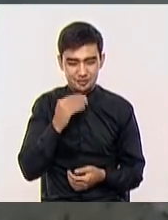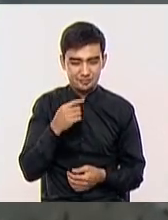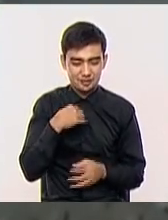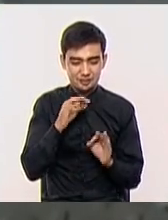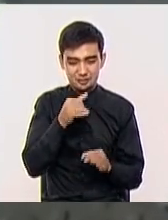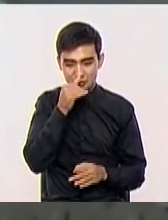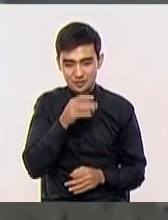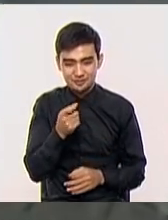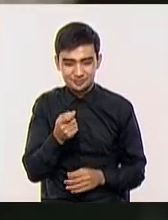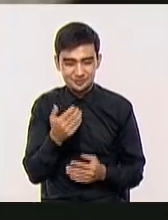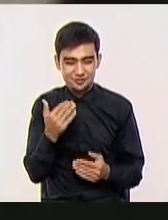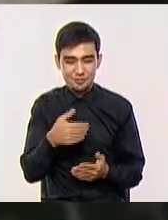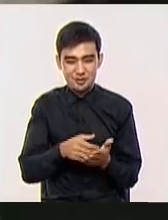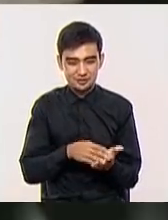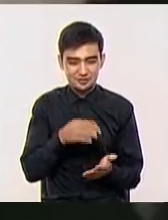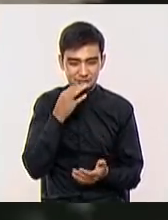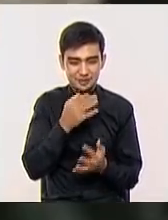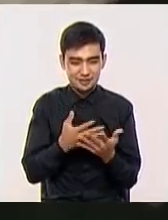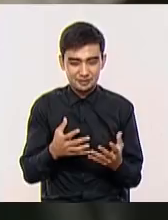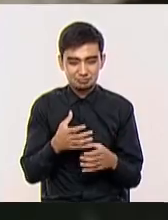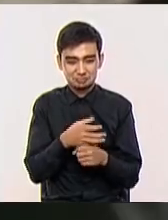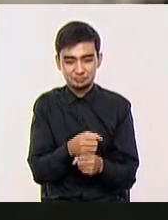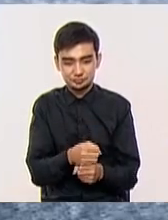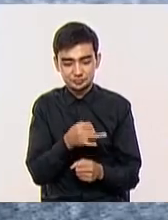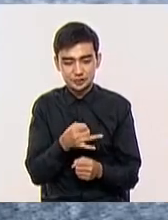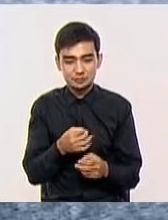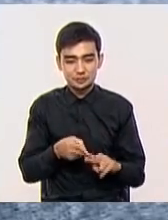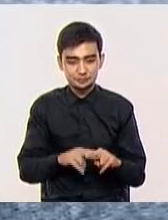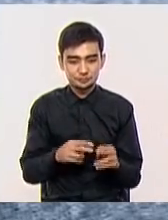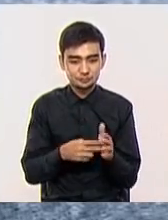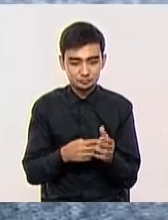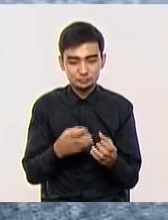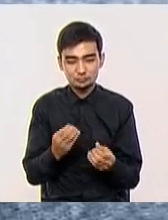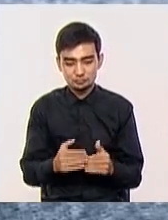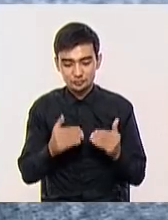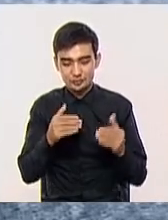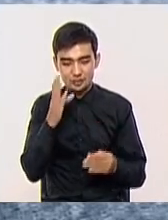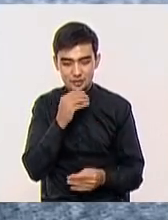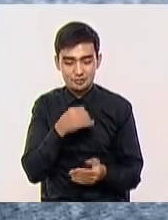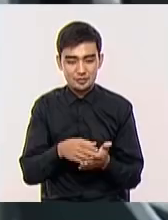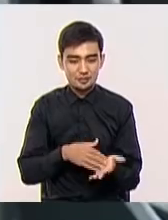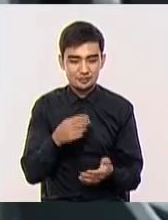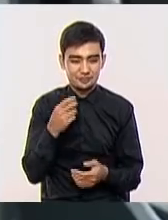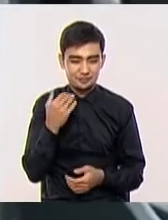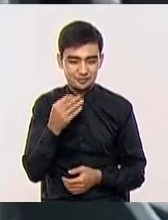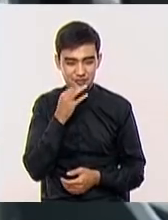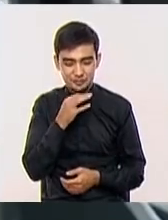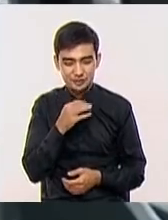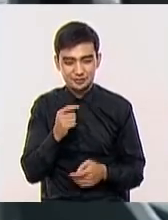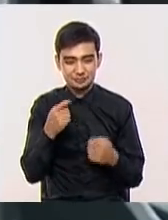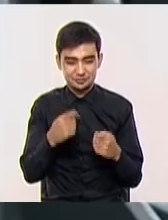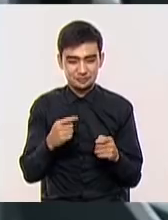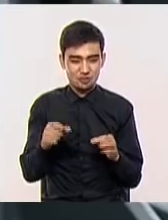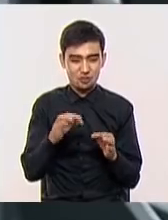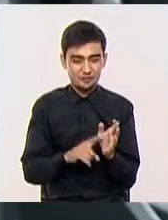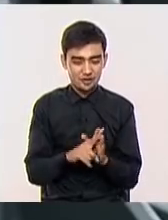шикізат көлемі, яғни күнбағыс алқабы азайып кеткен. Сондықтан баға әлі де өсуі мүмкін. Май өнімдері қауымдастығының өкілдерінің сөзінше, шикізатты сатып алудан